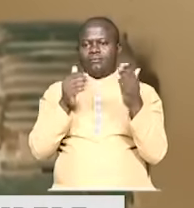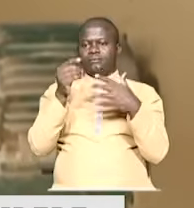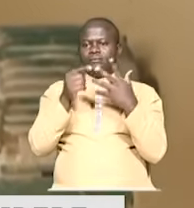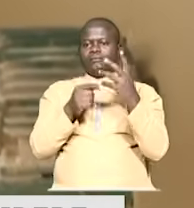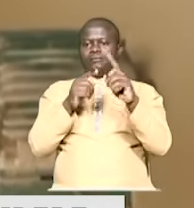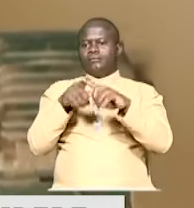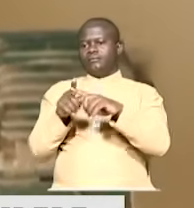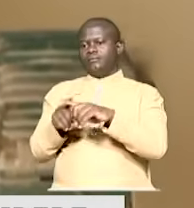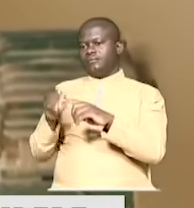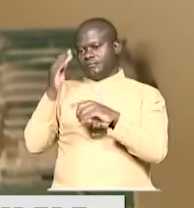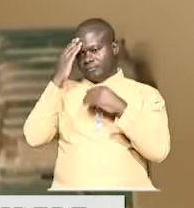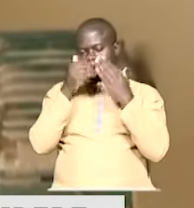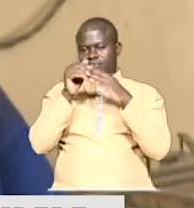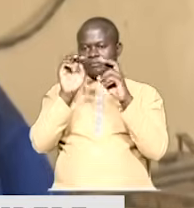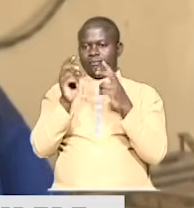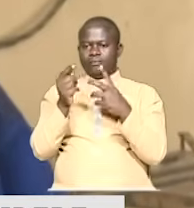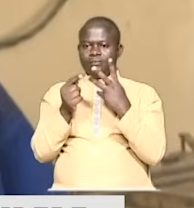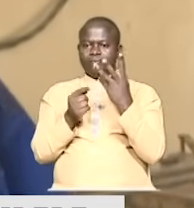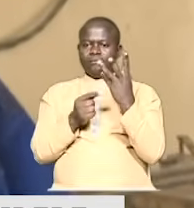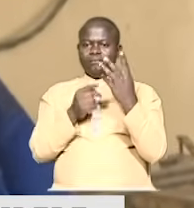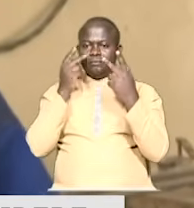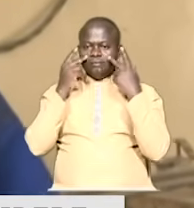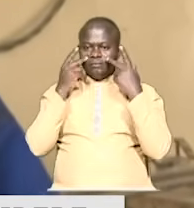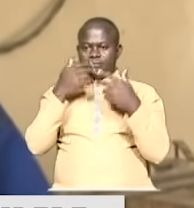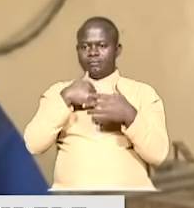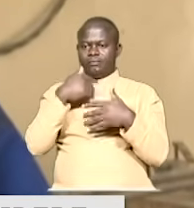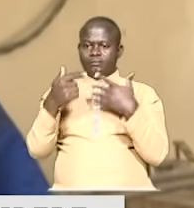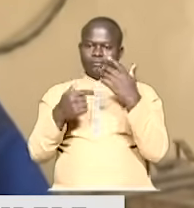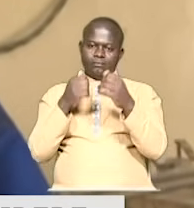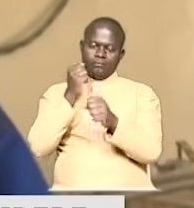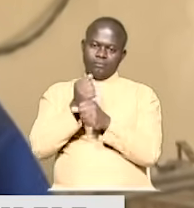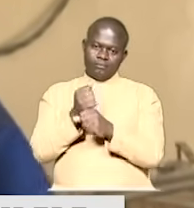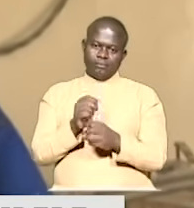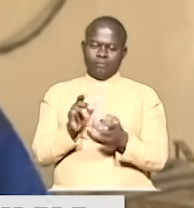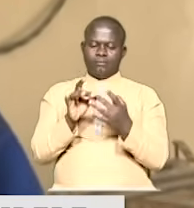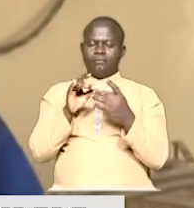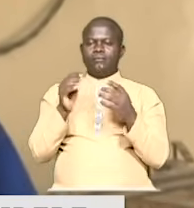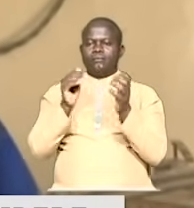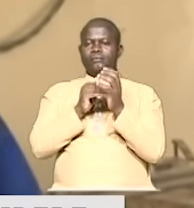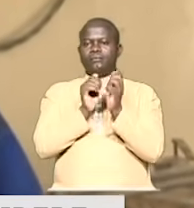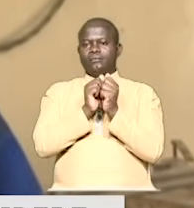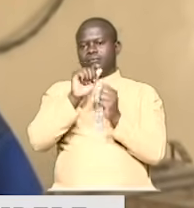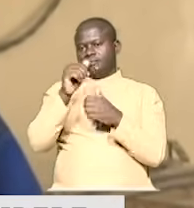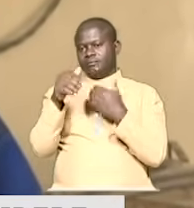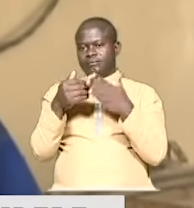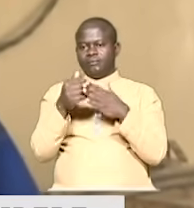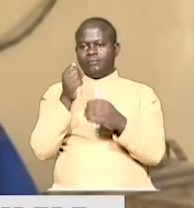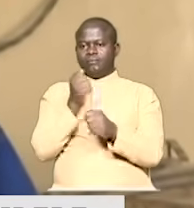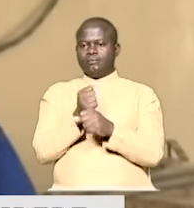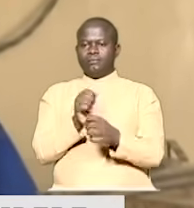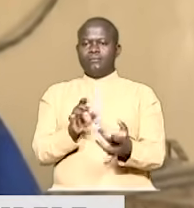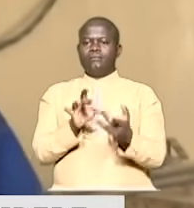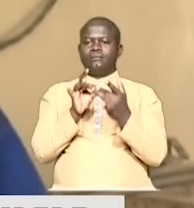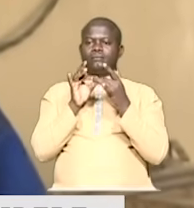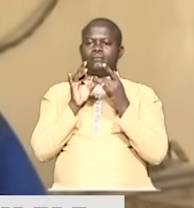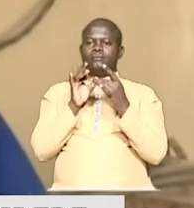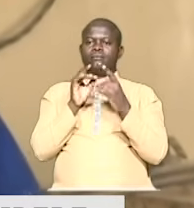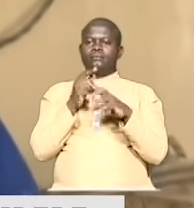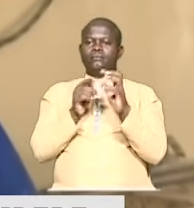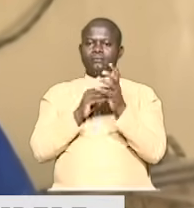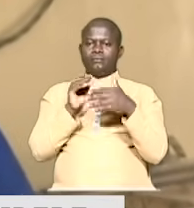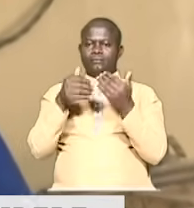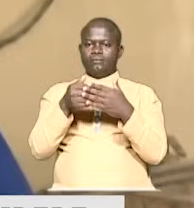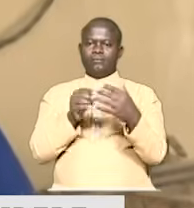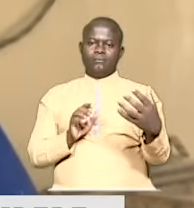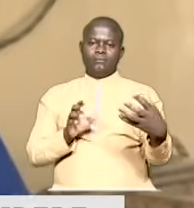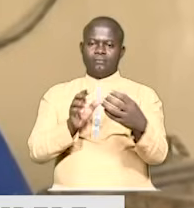n'utundi kuko hamwe wasangaga dufite ibyo dukora twihariye n'abandi ugasanga hari ibyo bafite bakora bihariye ako